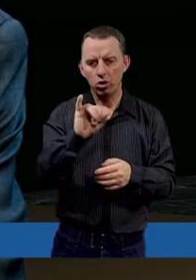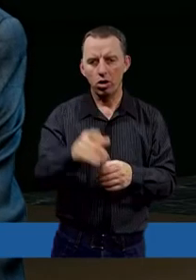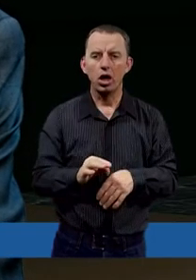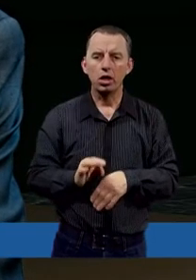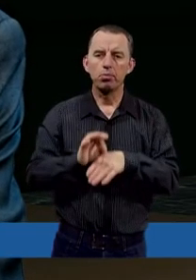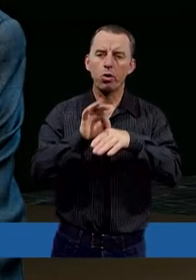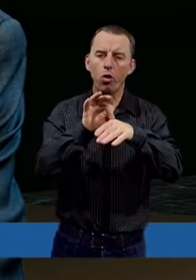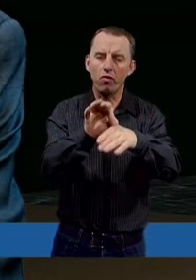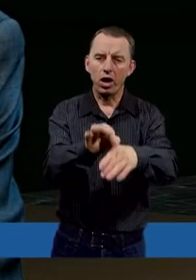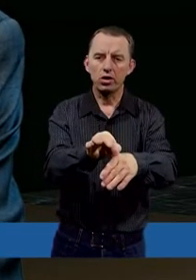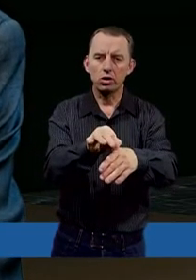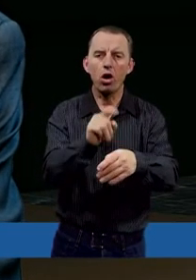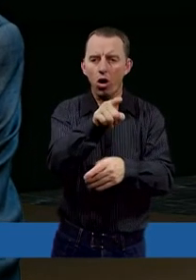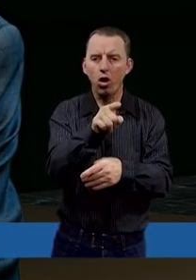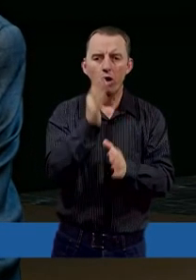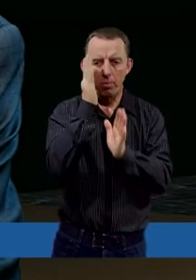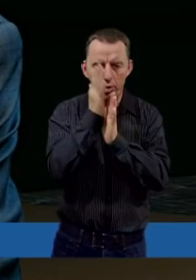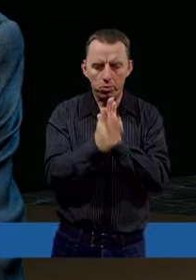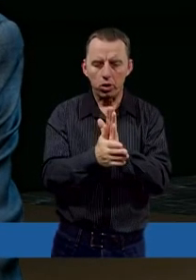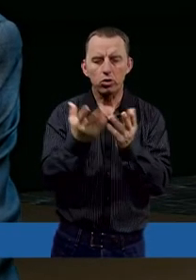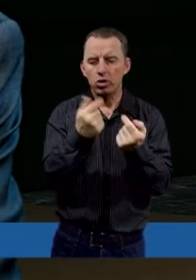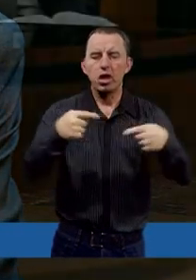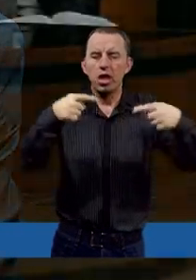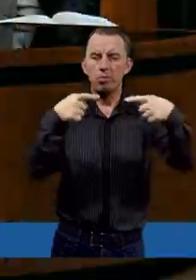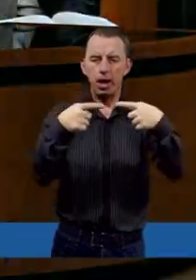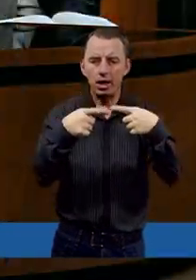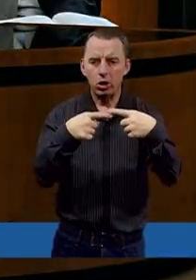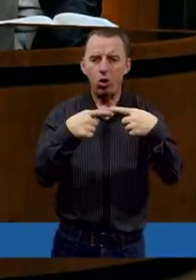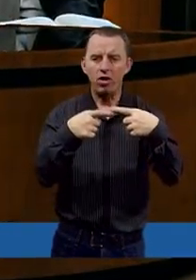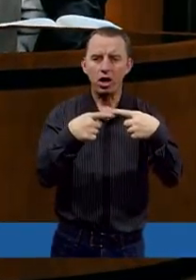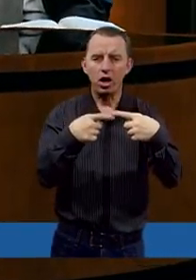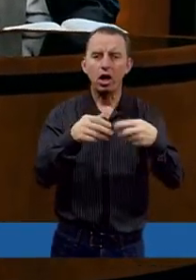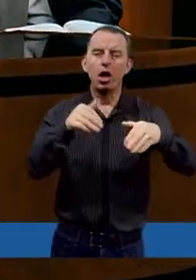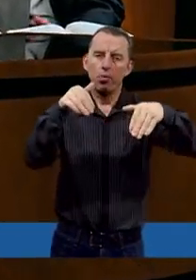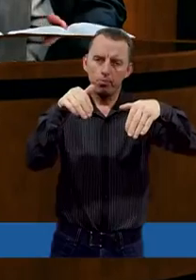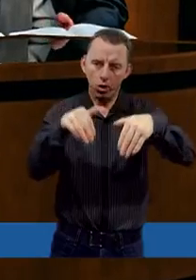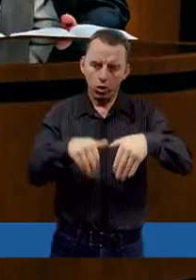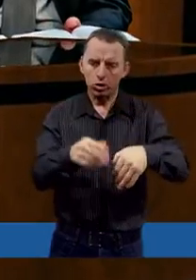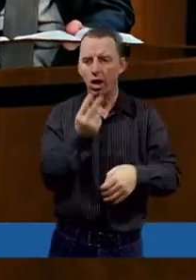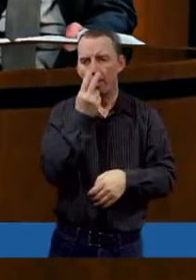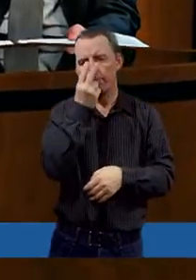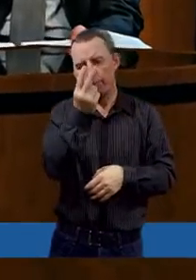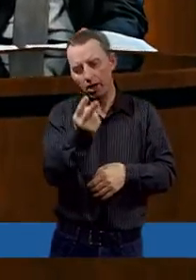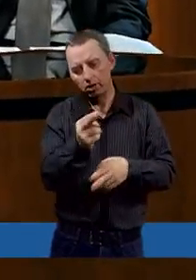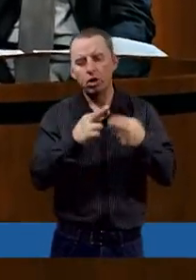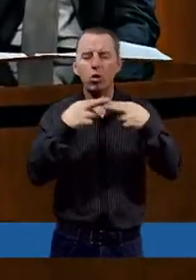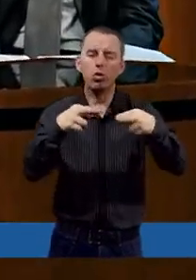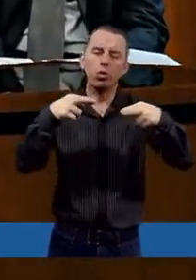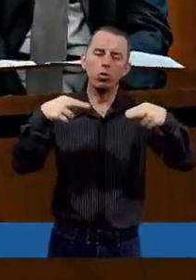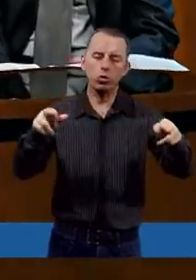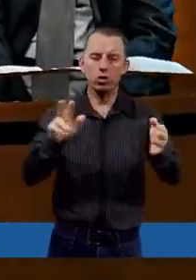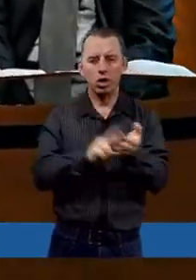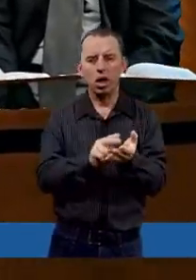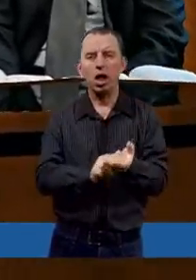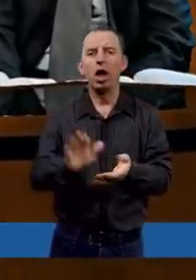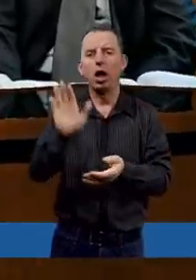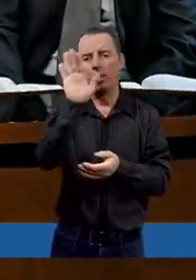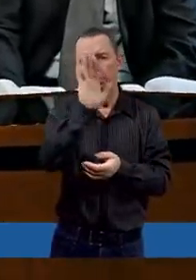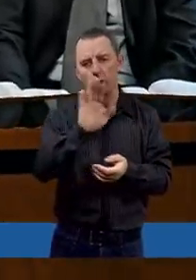sprowadzić, on po prostu nie pasował. No można patrzeć różnie na Boga.